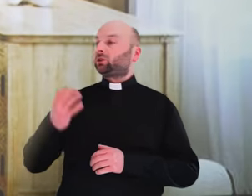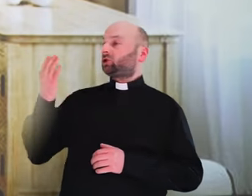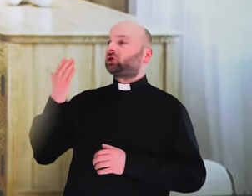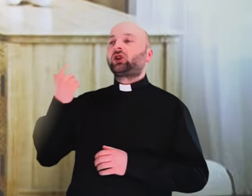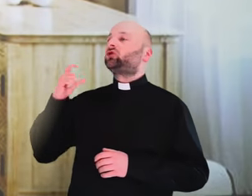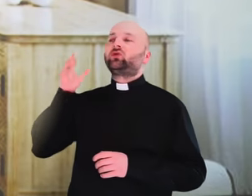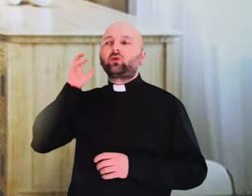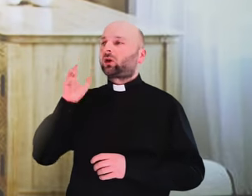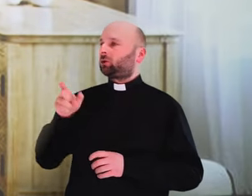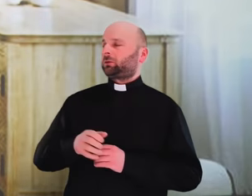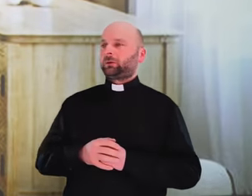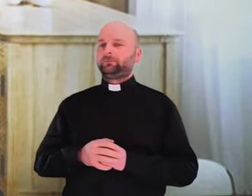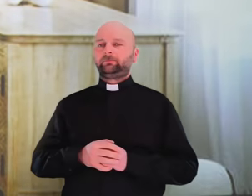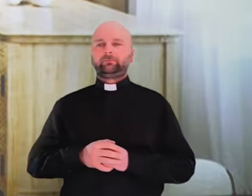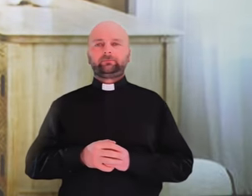co tam?